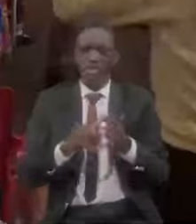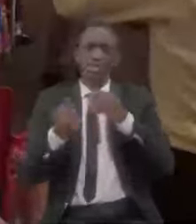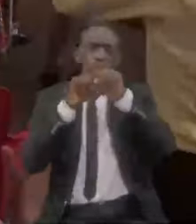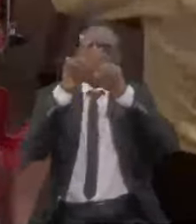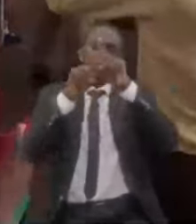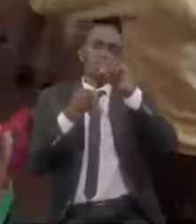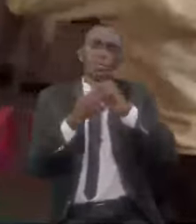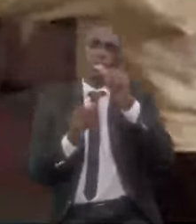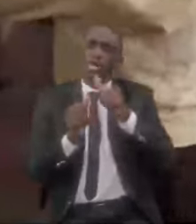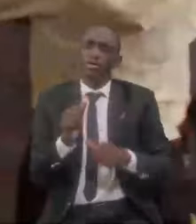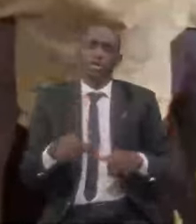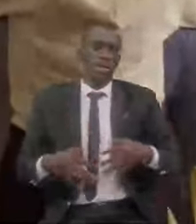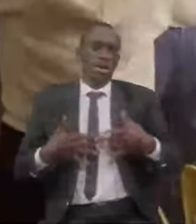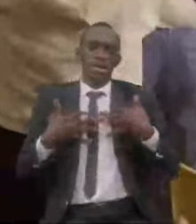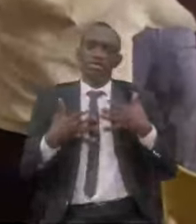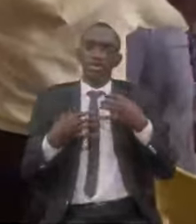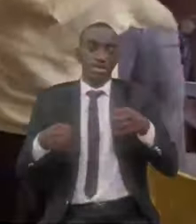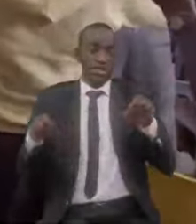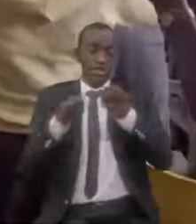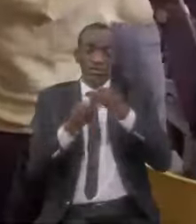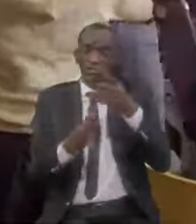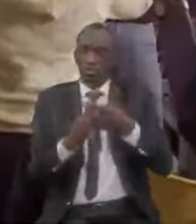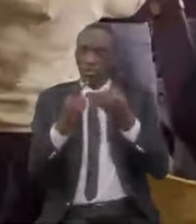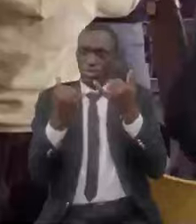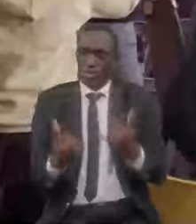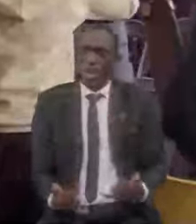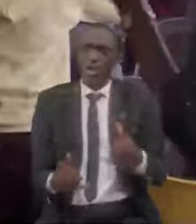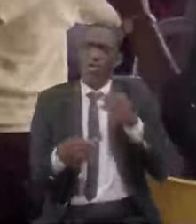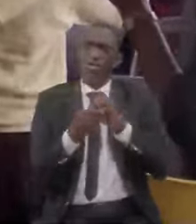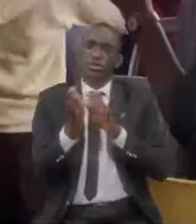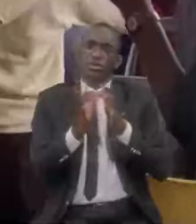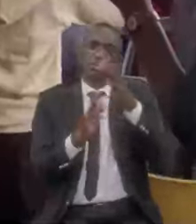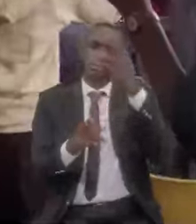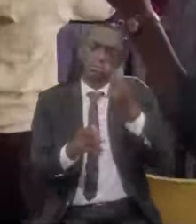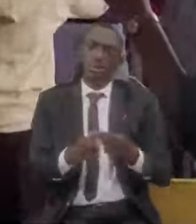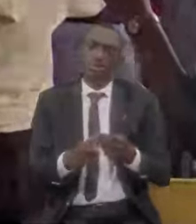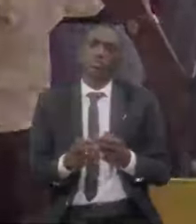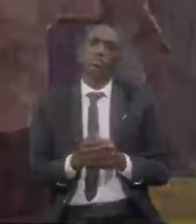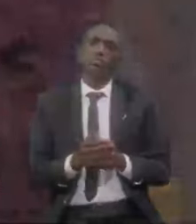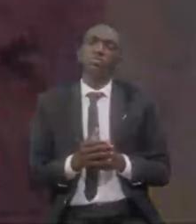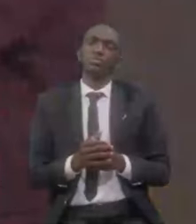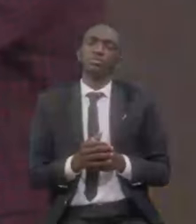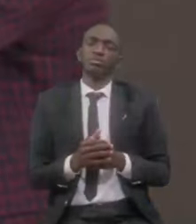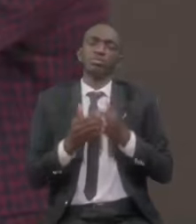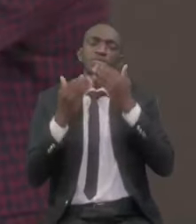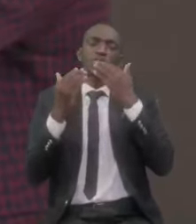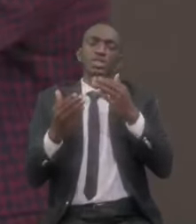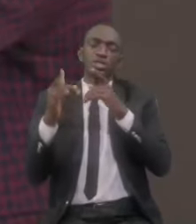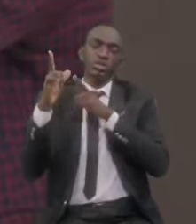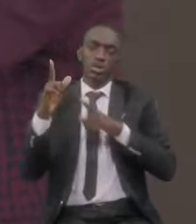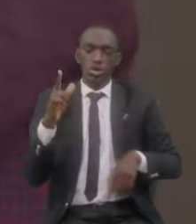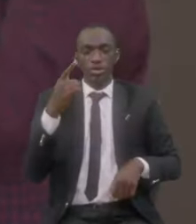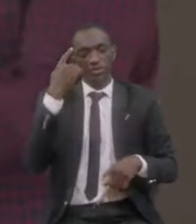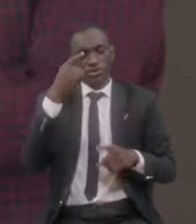à partir de ce moment, au nom de Jésus. Merci Seigneur pour